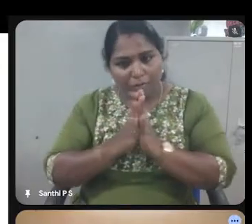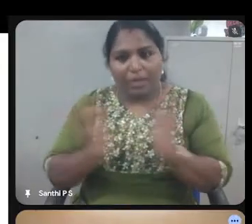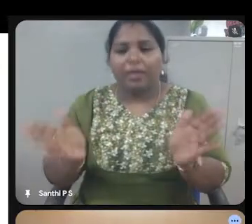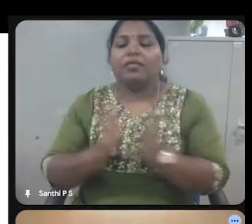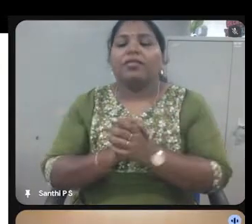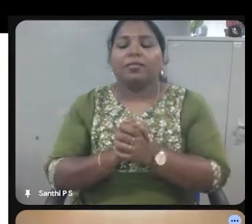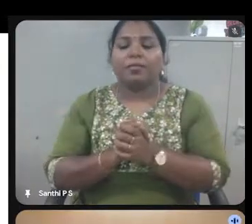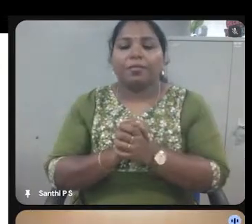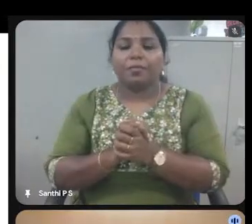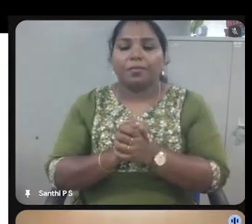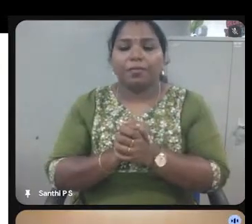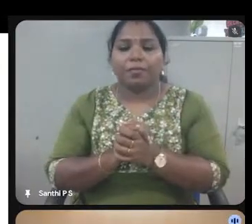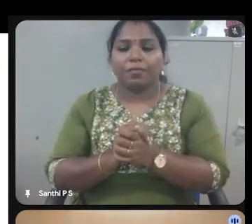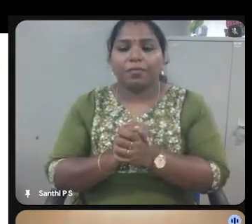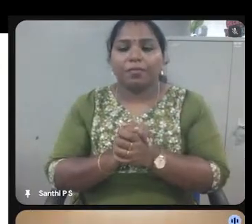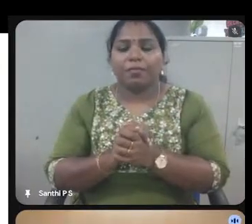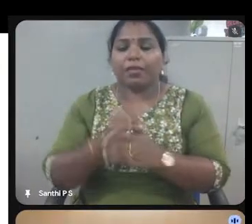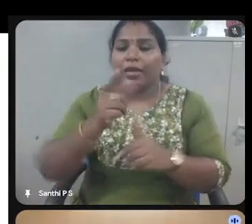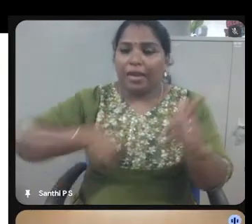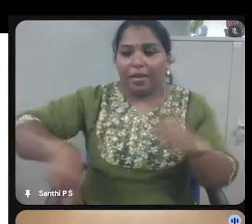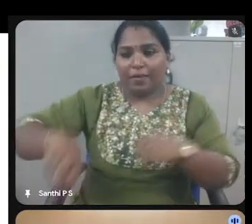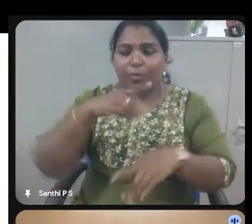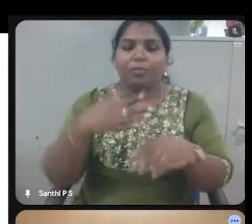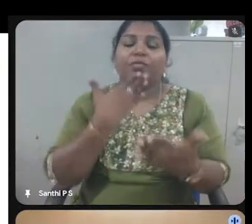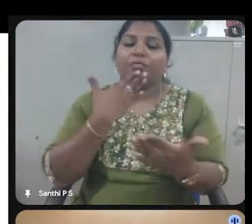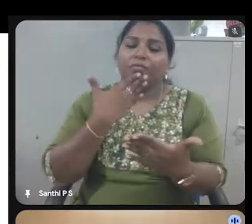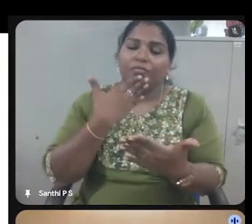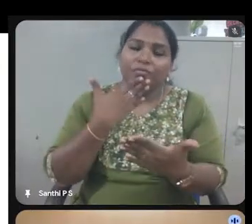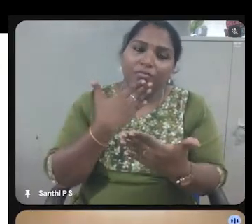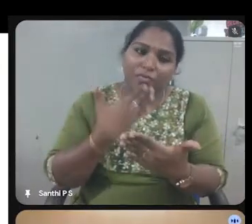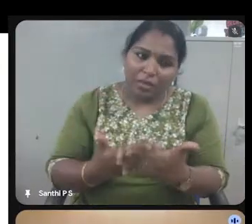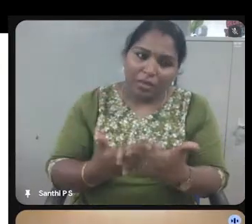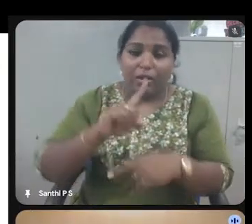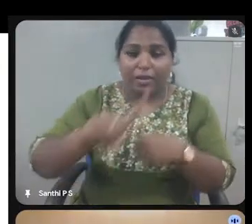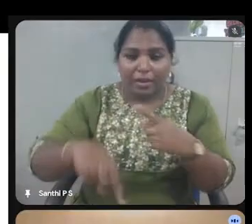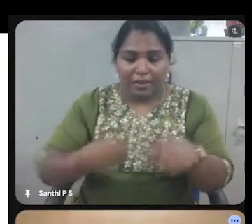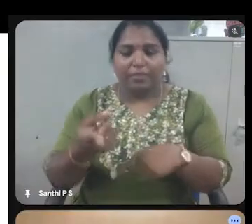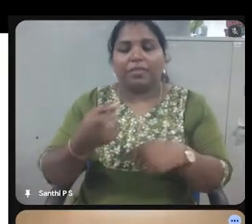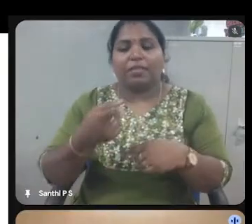മാഡം. ഇനി എല്ലാവർക്കും നന്ദി. അടുത്ത നിഡാസ് നവംബർ 11-ാം തീയതി നിർത്തുന്നു. താങ്ക് യു.